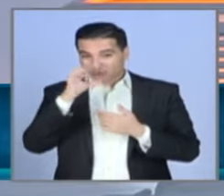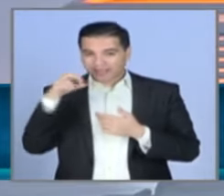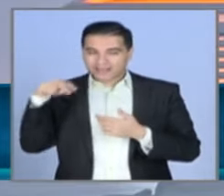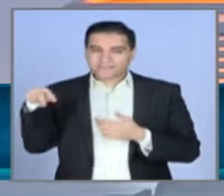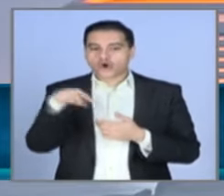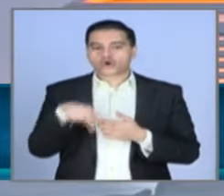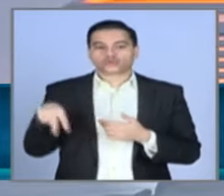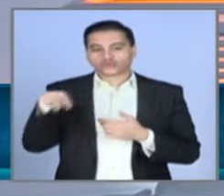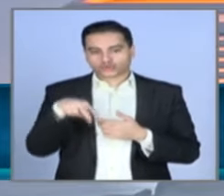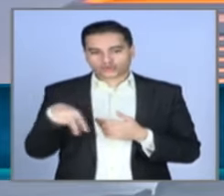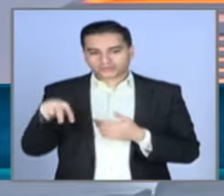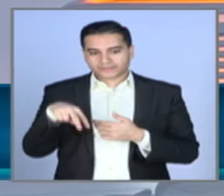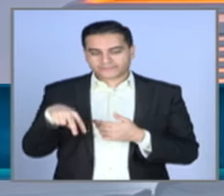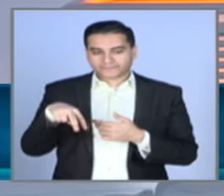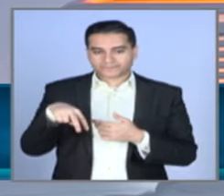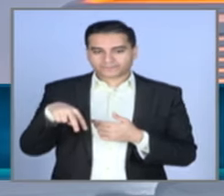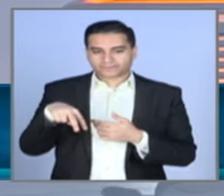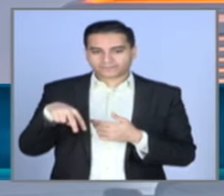1928.